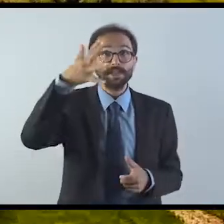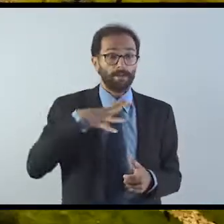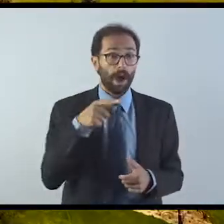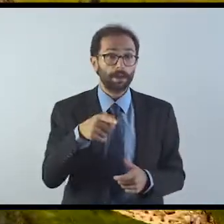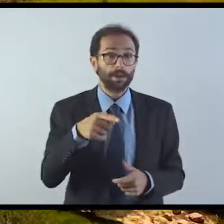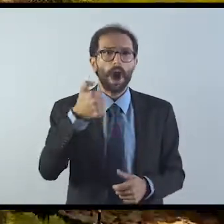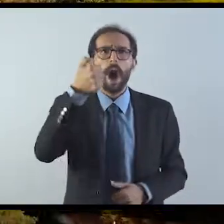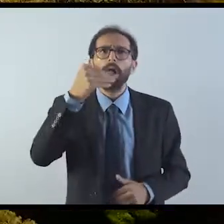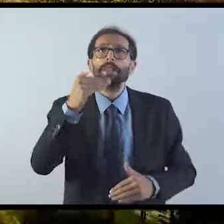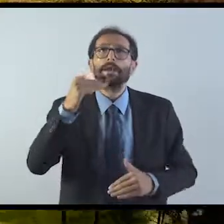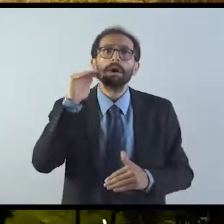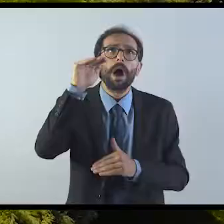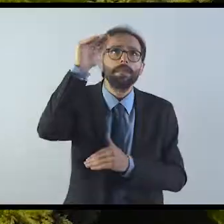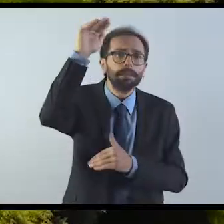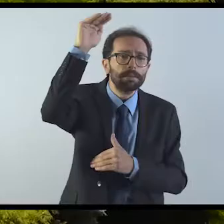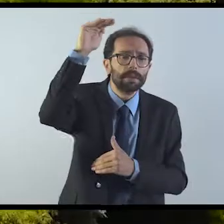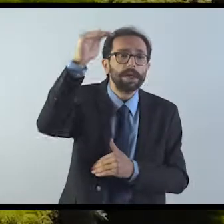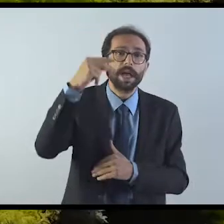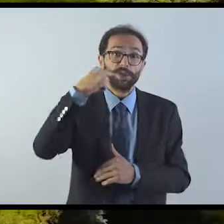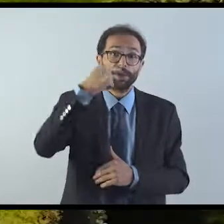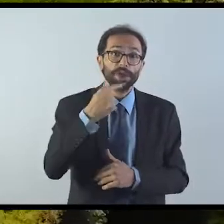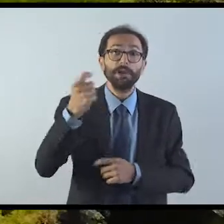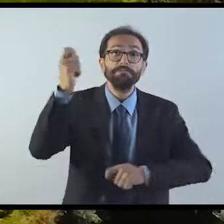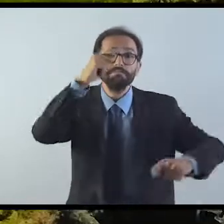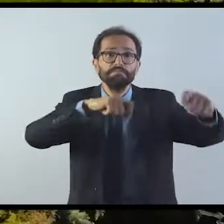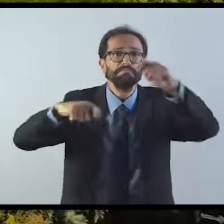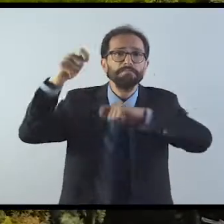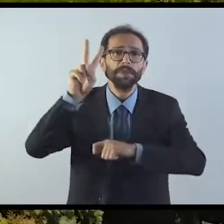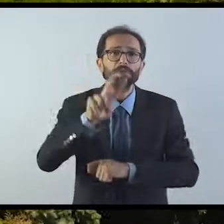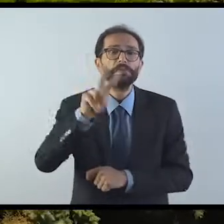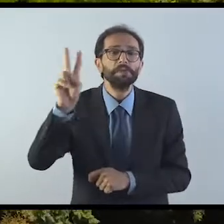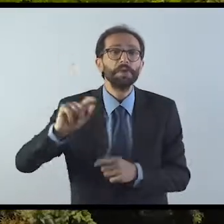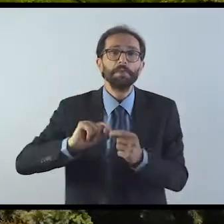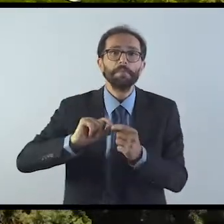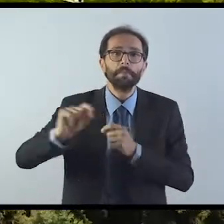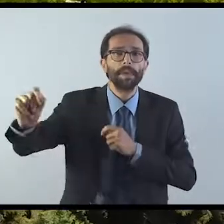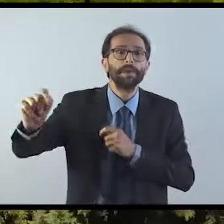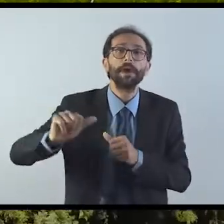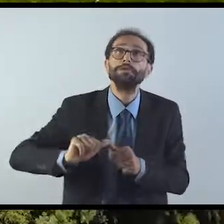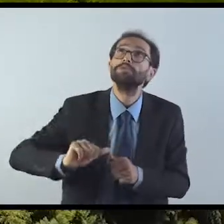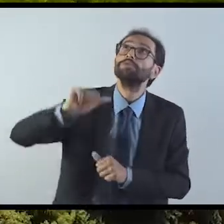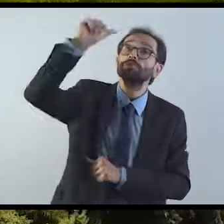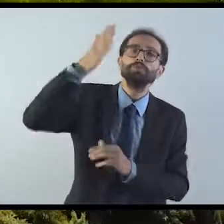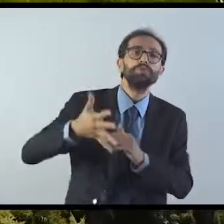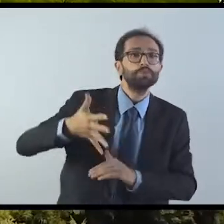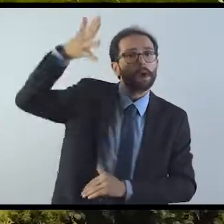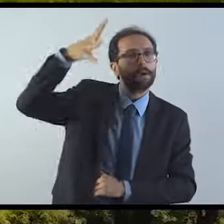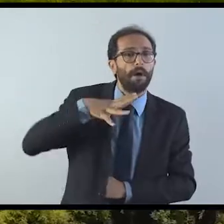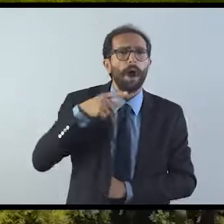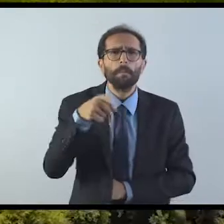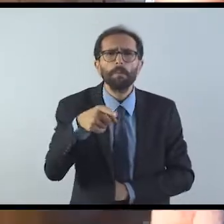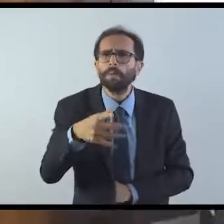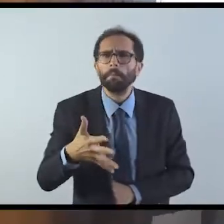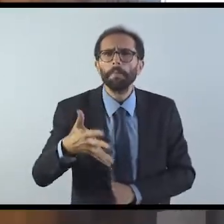çelik konstrüksiyon olarak inşa edilen ve 22 metre yüksekliği bulunan kulenin en önemli özelliği alana